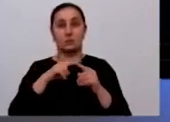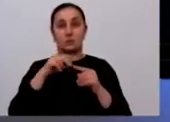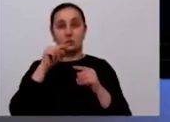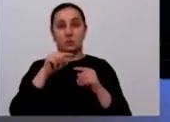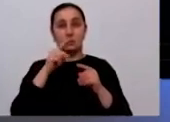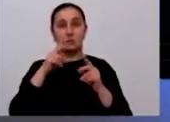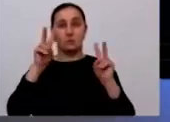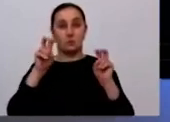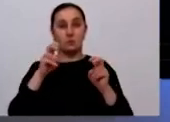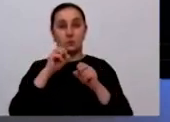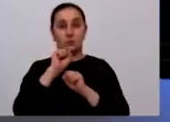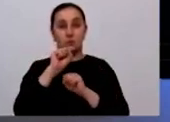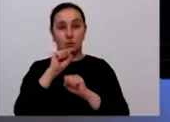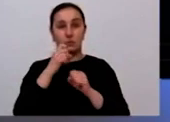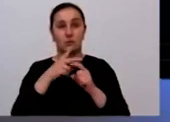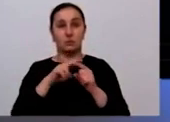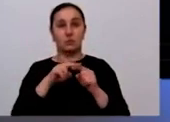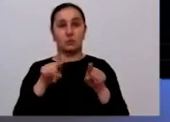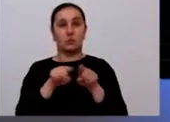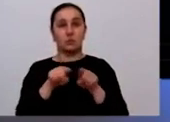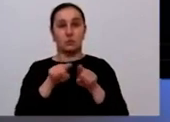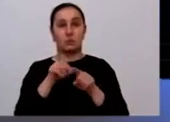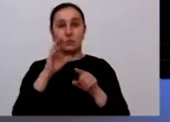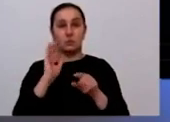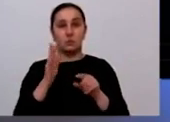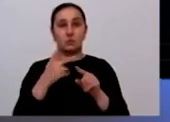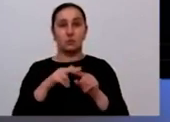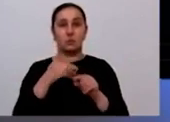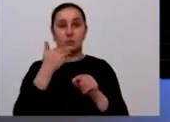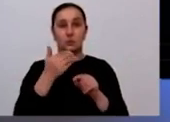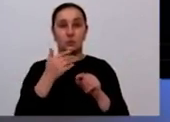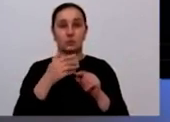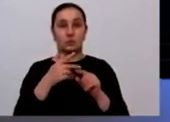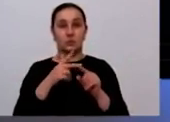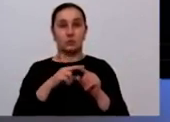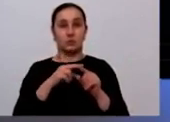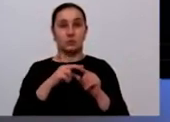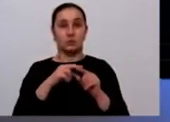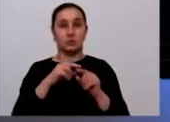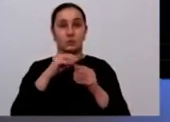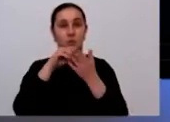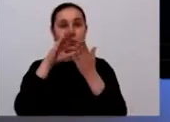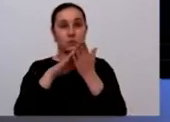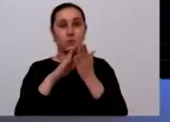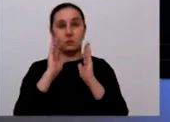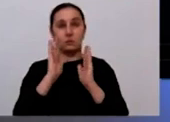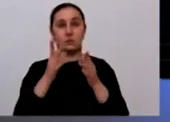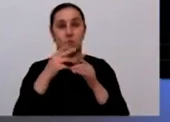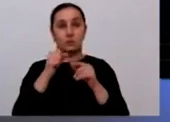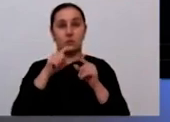Demak, maxsus himoyalovchi vositaga o'xshadi. Endi buni rangini belgilab olishimiz kerak bo'ladi.